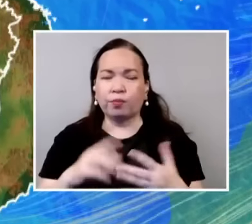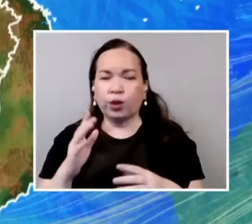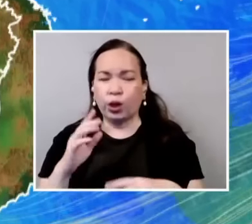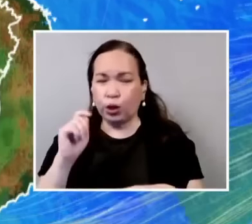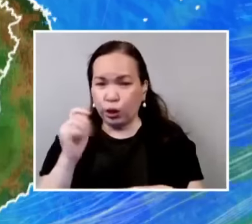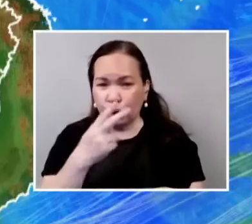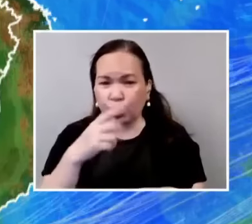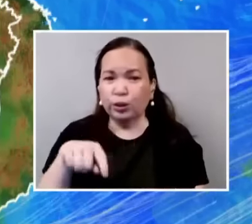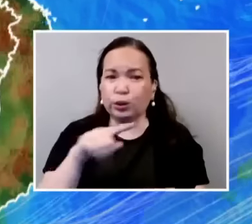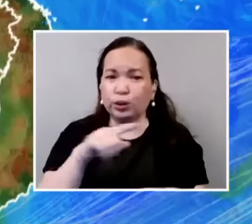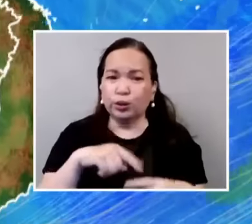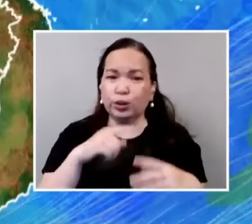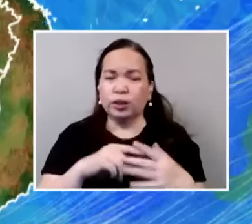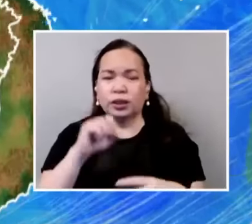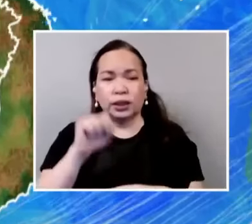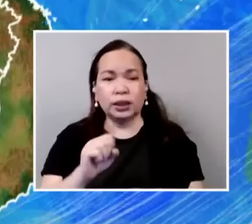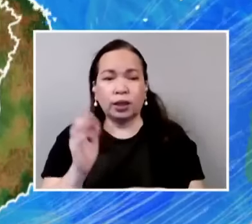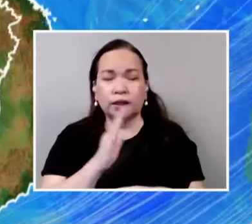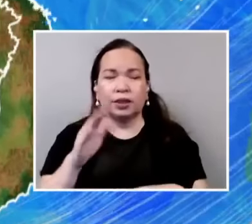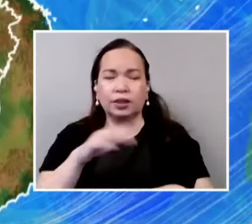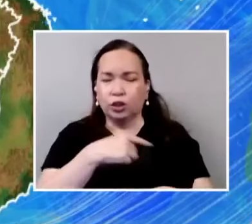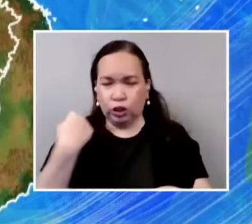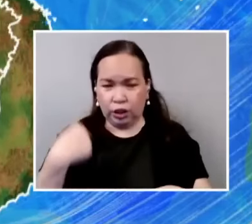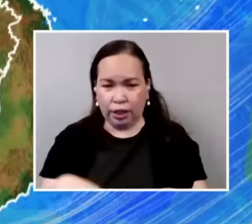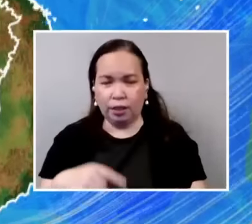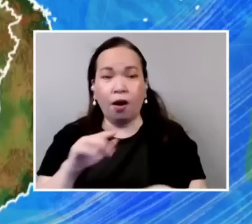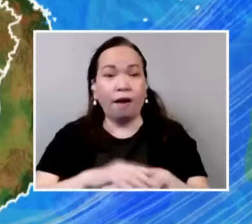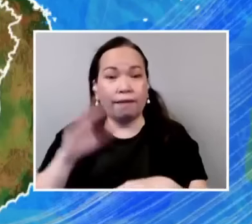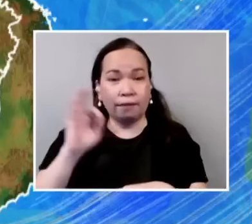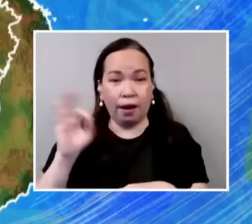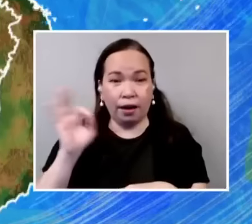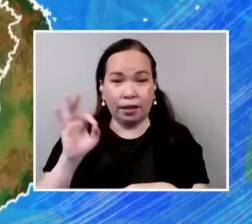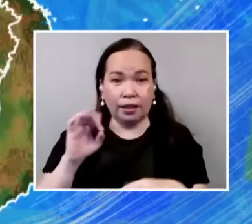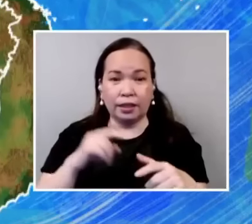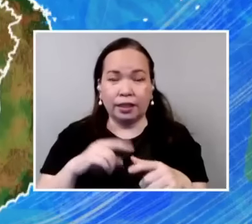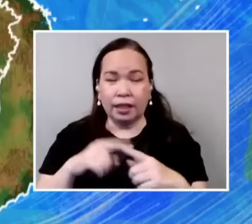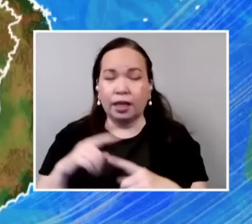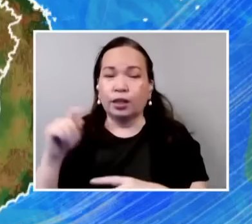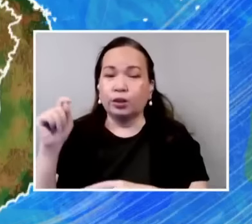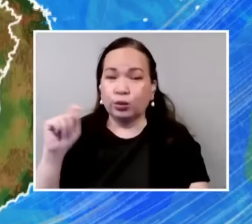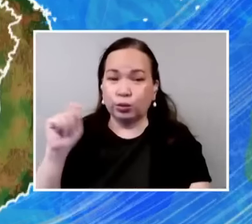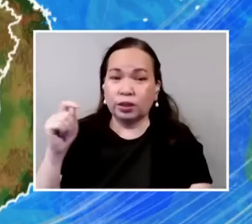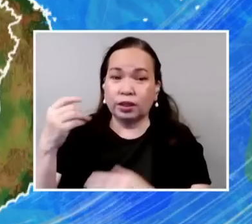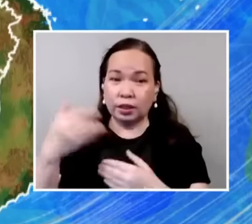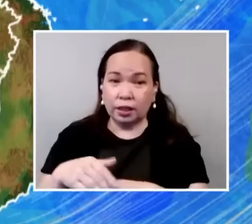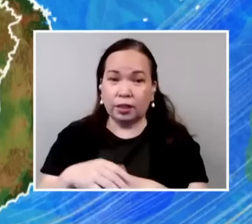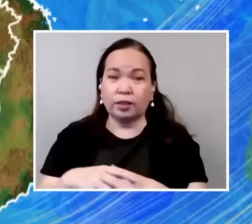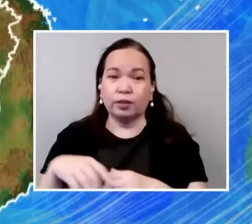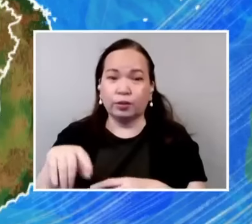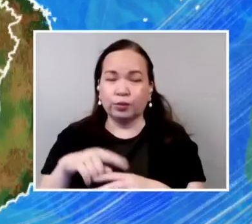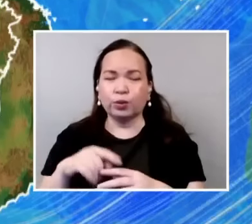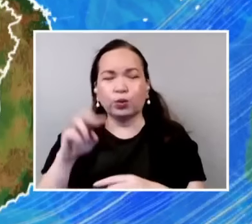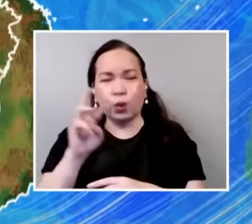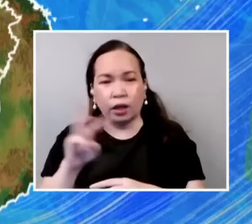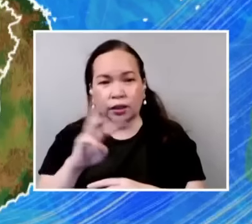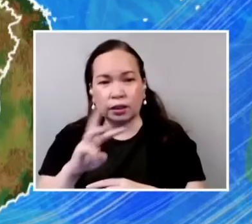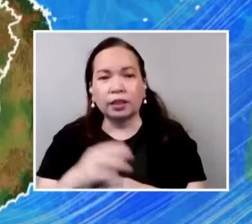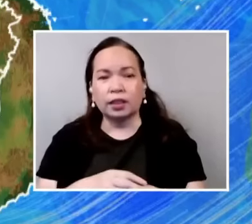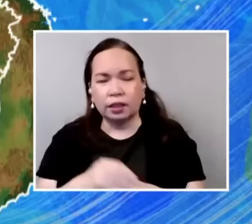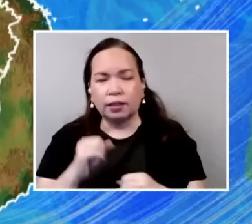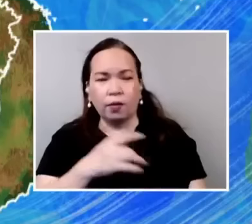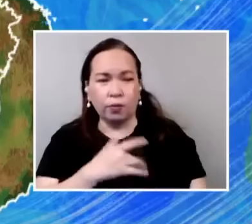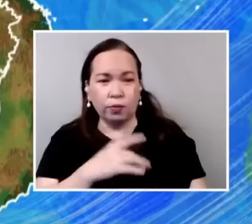southeastern part ng China sa Biyernes. Sa mga araw po ng Martes ng gabi, Hanggang sa Miyerkules po ay mararamdaman ang malalakas